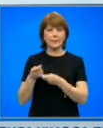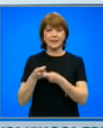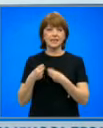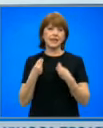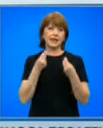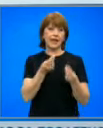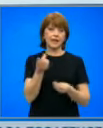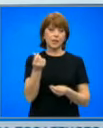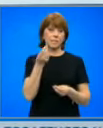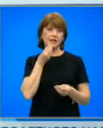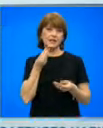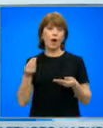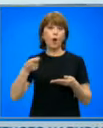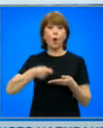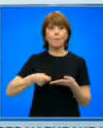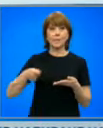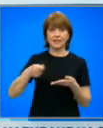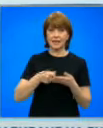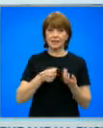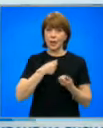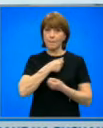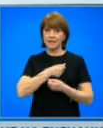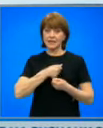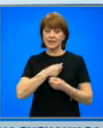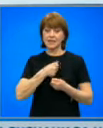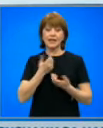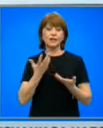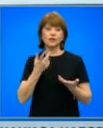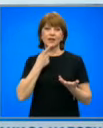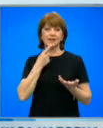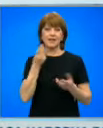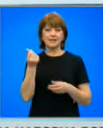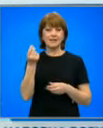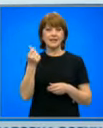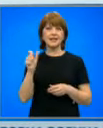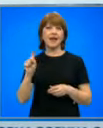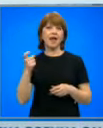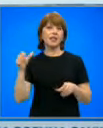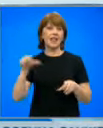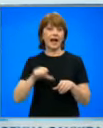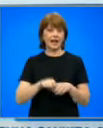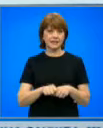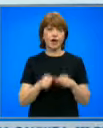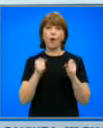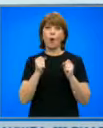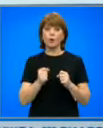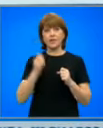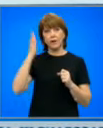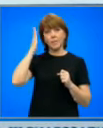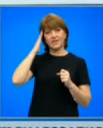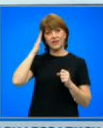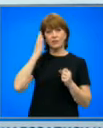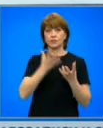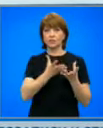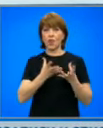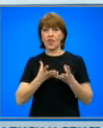за компенсации. Притеснението на кабинета е за цените на газа. А президентът Румен Радев очаква, че правителството ще вземе всички мерки,